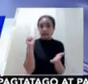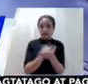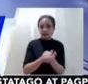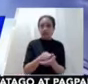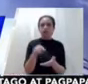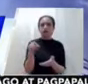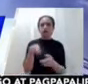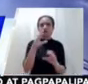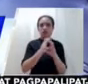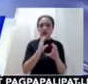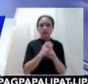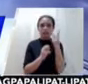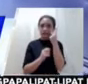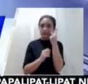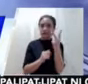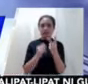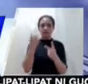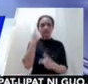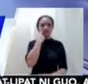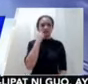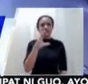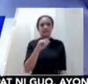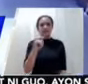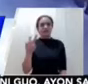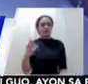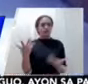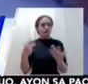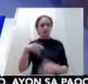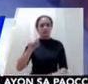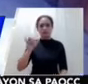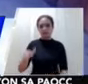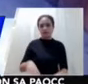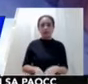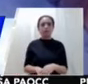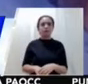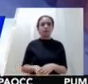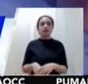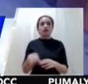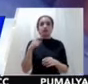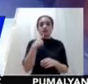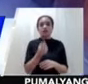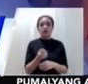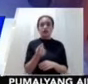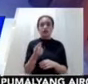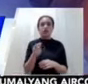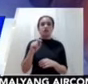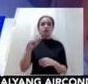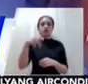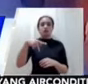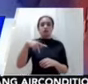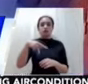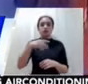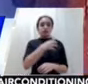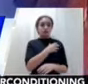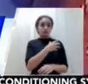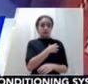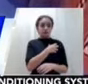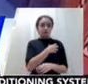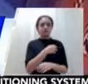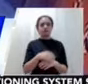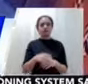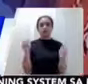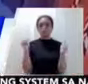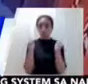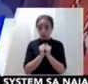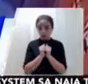CCTV kamakailan lang sa Pasay City sa investigasyon ng PNP Highway Patrol Group Task Force Limbas. Kasama ang isa pang